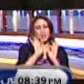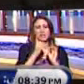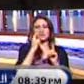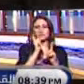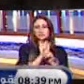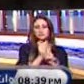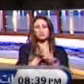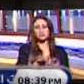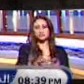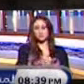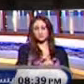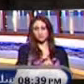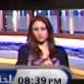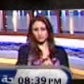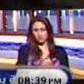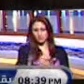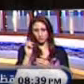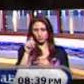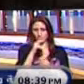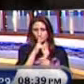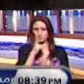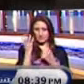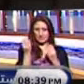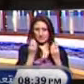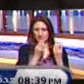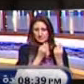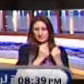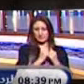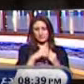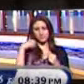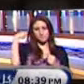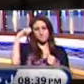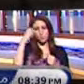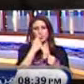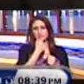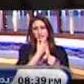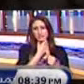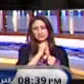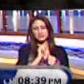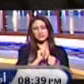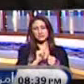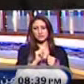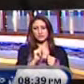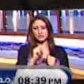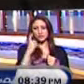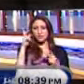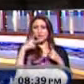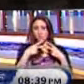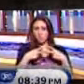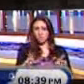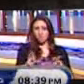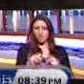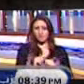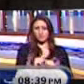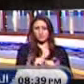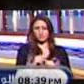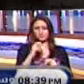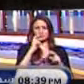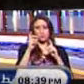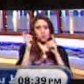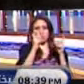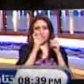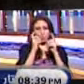طيب، انباء متواردة كثيرة جدا بتقول ان الرئاسة ليس لديها مانع من حيث المبدأ في مناقشة فكرة